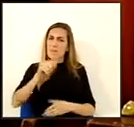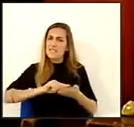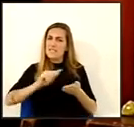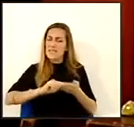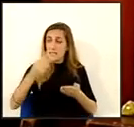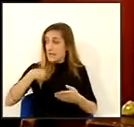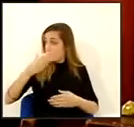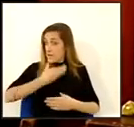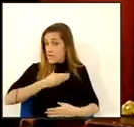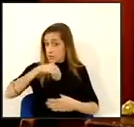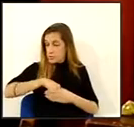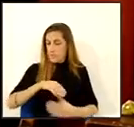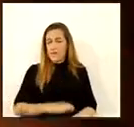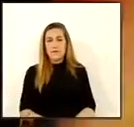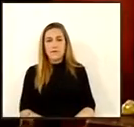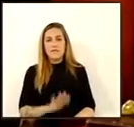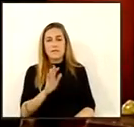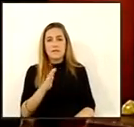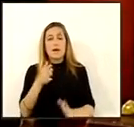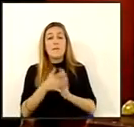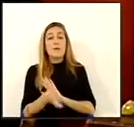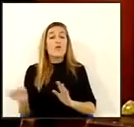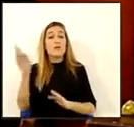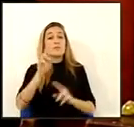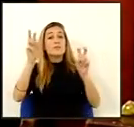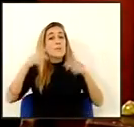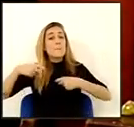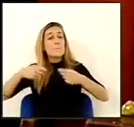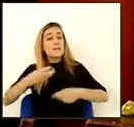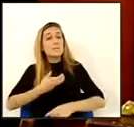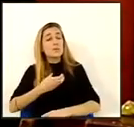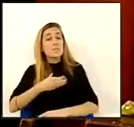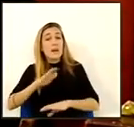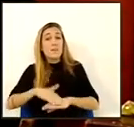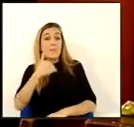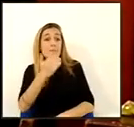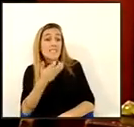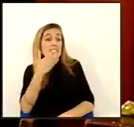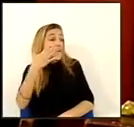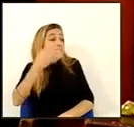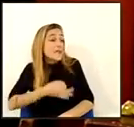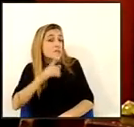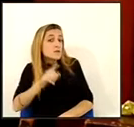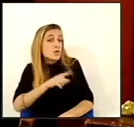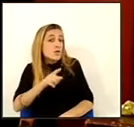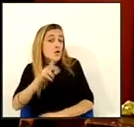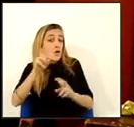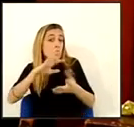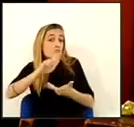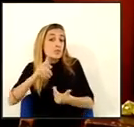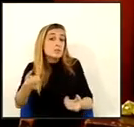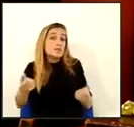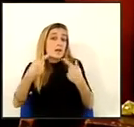mateix Ajuntament, però ni que insisteixi amb el Mercat Municipal, però és per saber si és cert ja l'última notícia que ens van